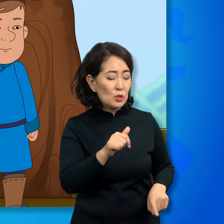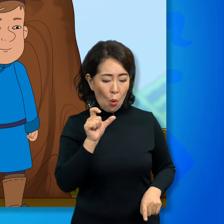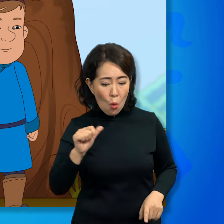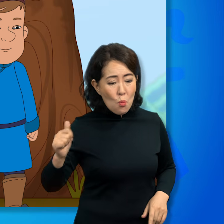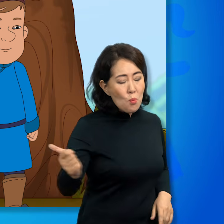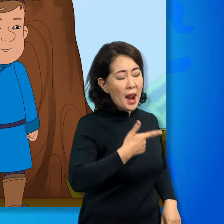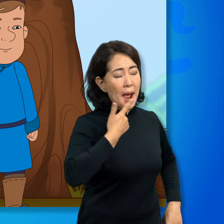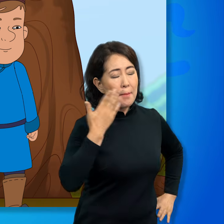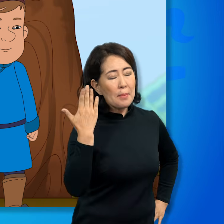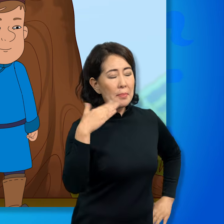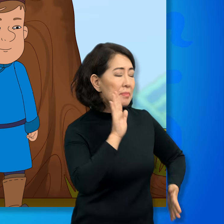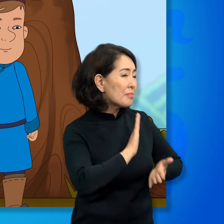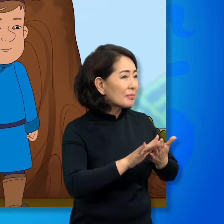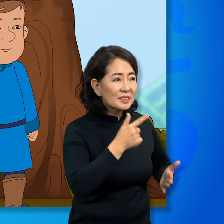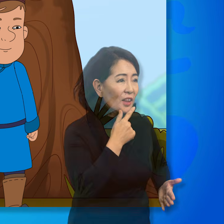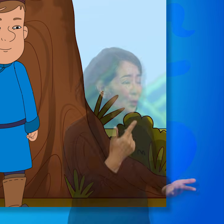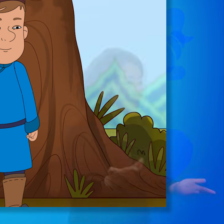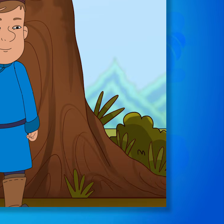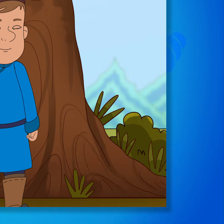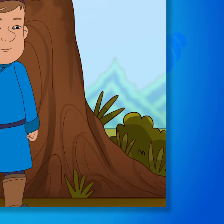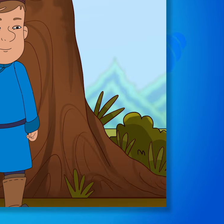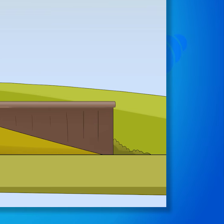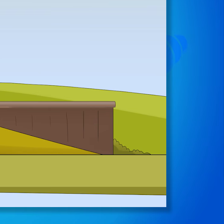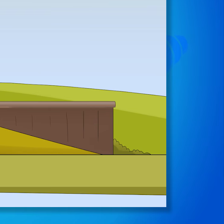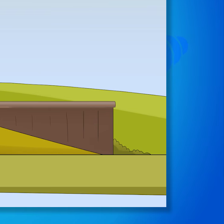болгон урандцсан ярихгүй шүү дээ.